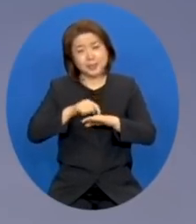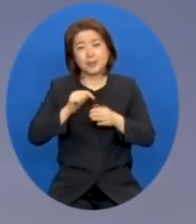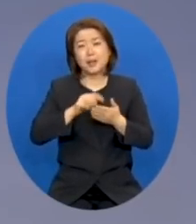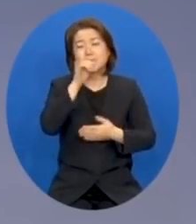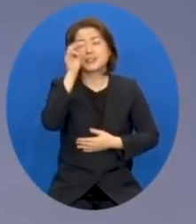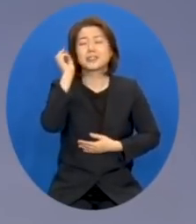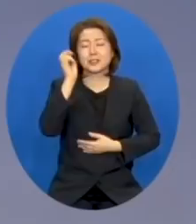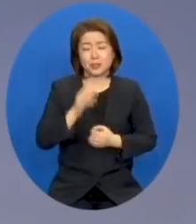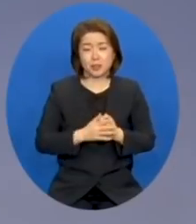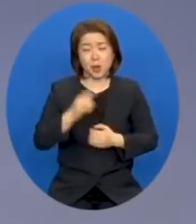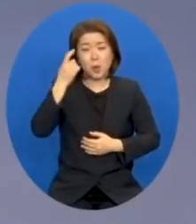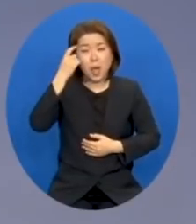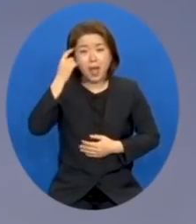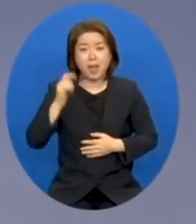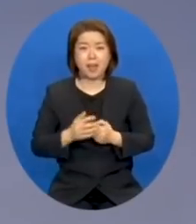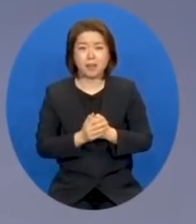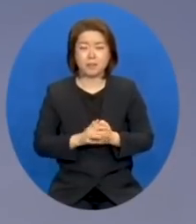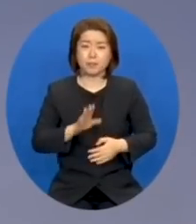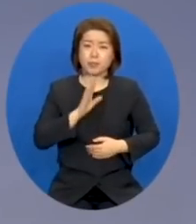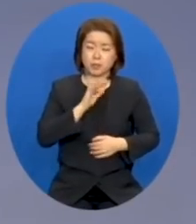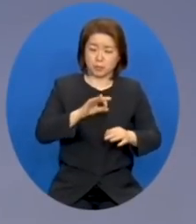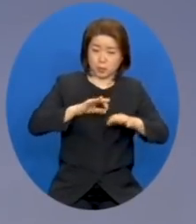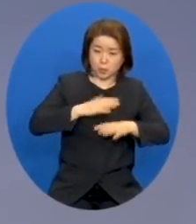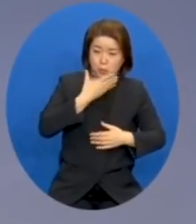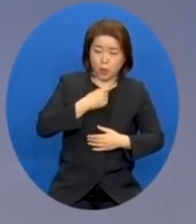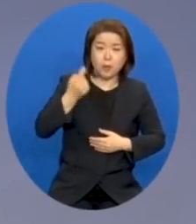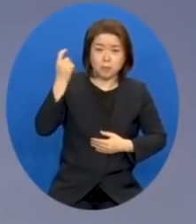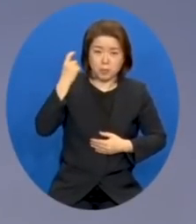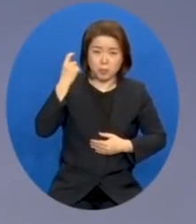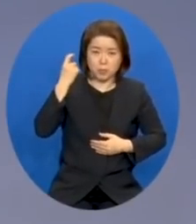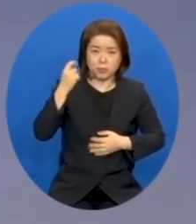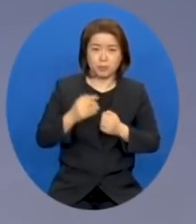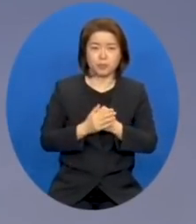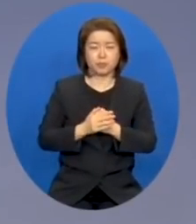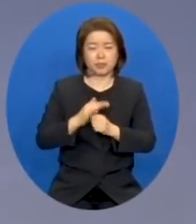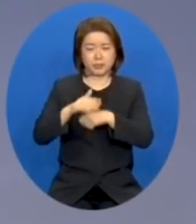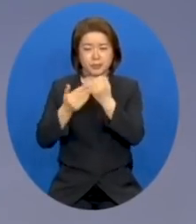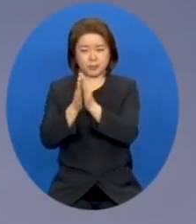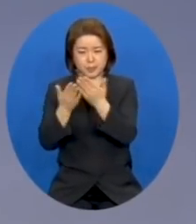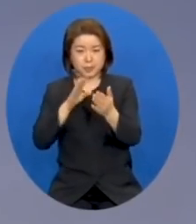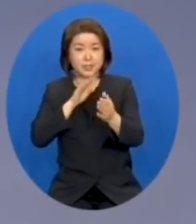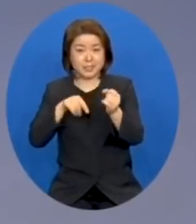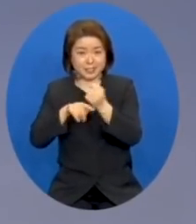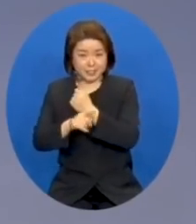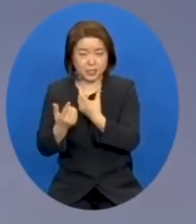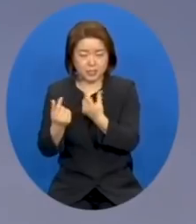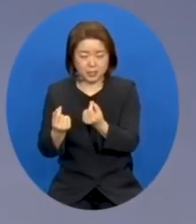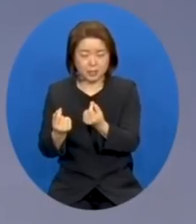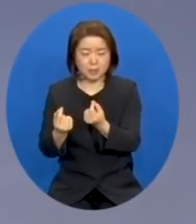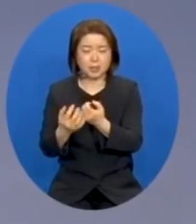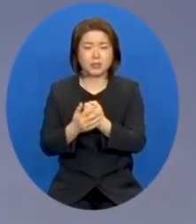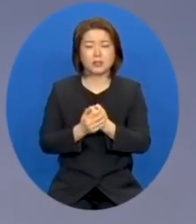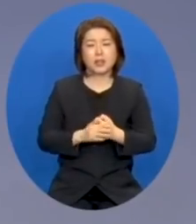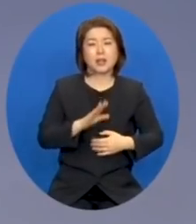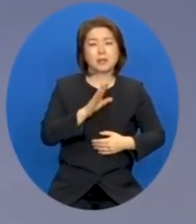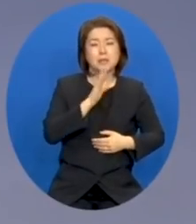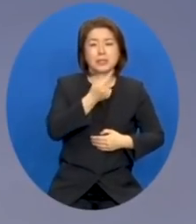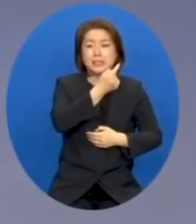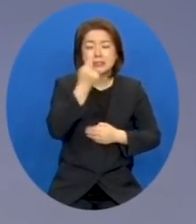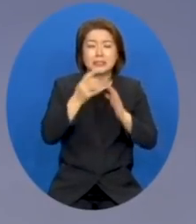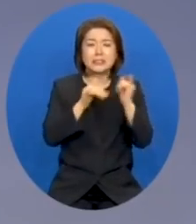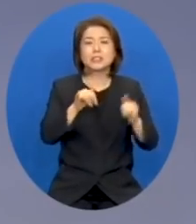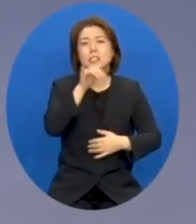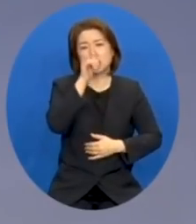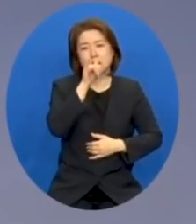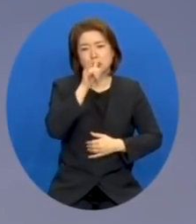왜냐하면 정말 놀라운 복음 이고 성경의 진리 라면 반드시 증인이 있게